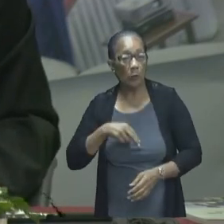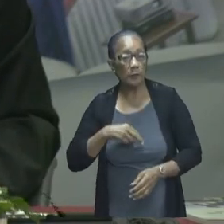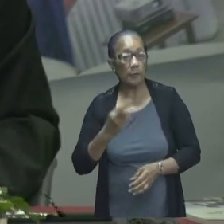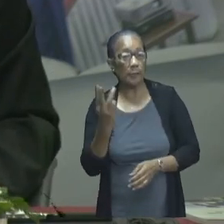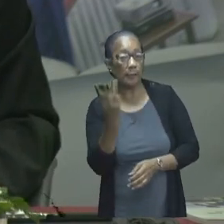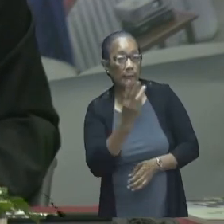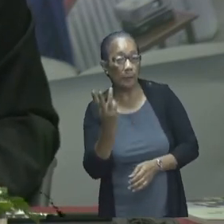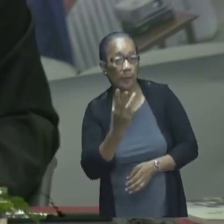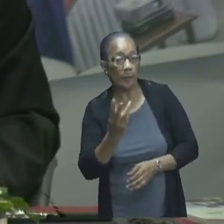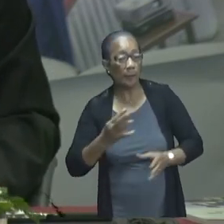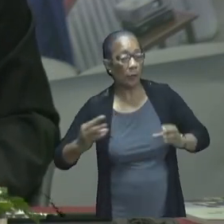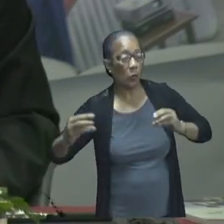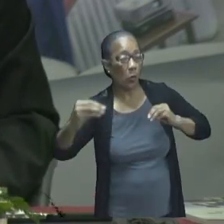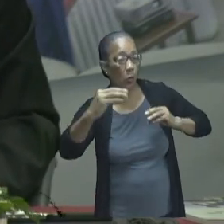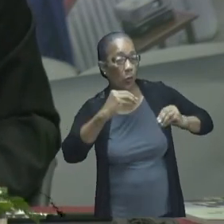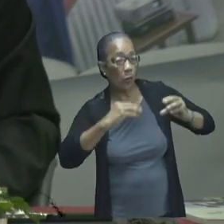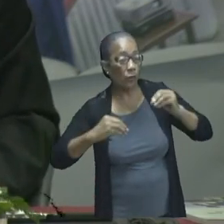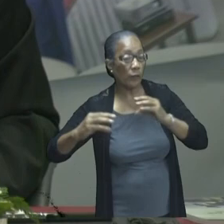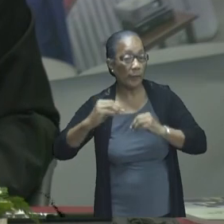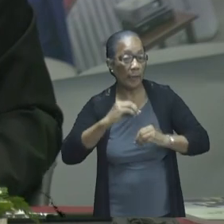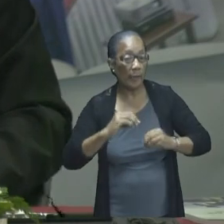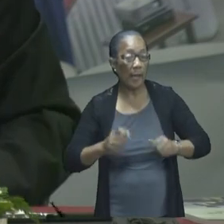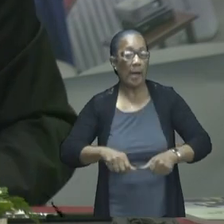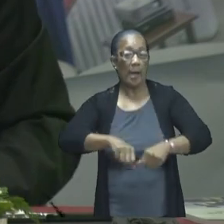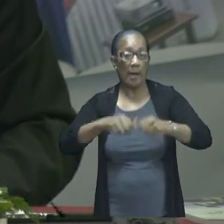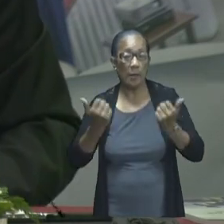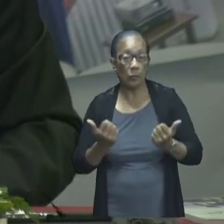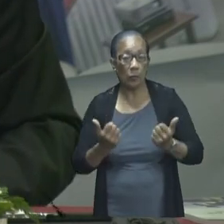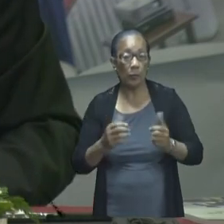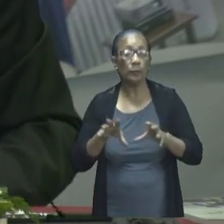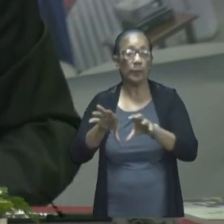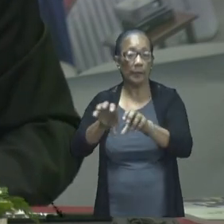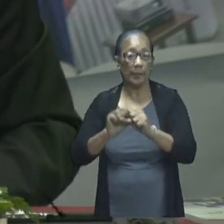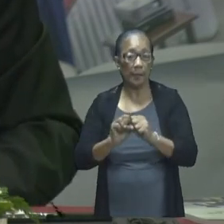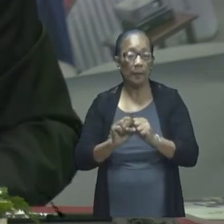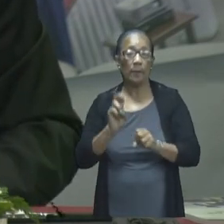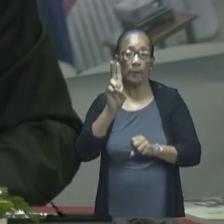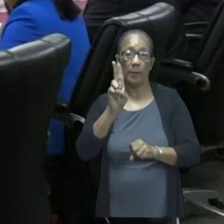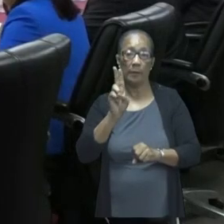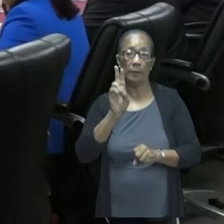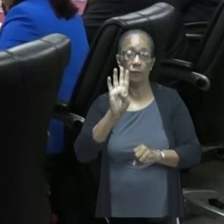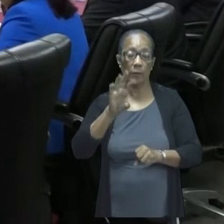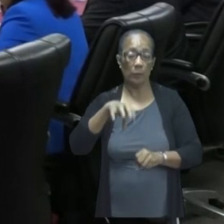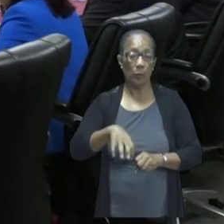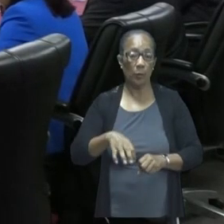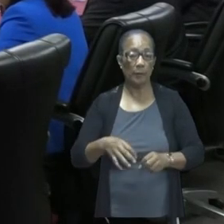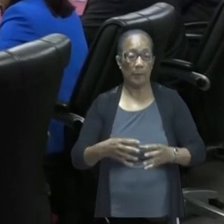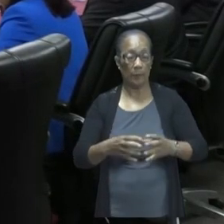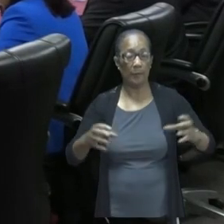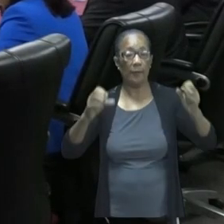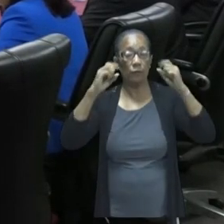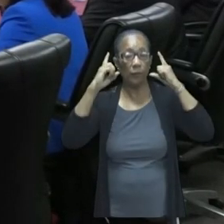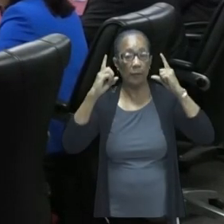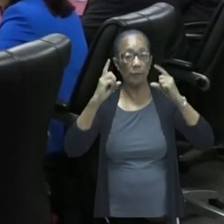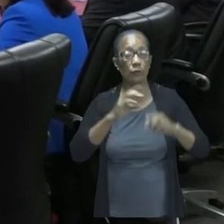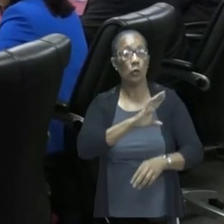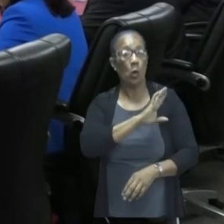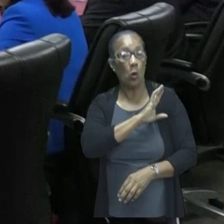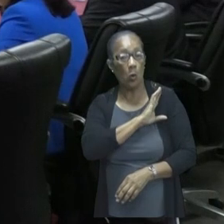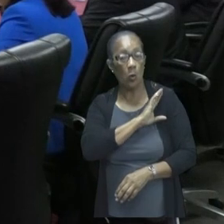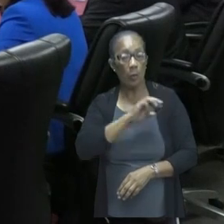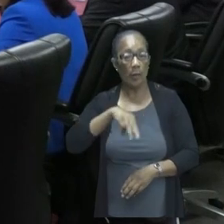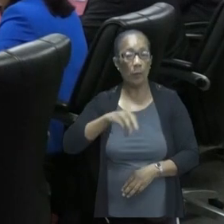overleg maar baas tripartiet akkoord van historisch akkoord bereikt met de vakbonden en bedrijfsleven we hebben ook ons nob